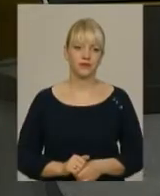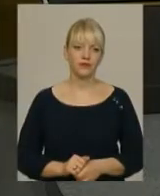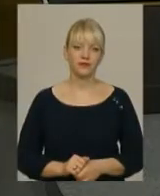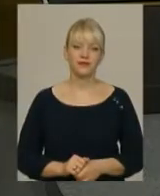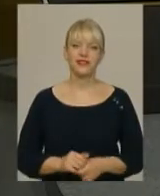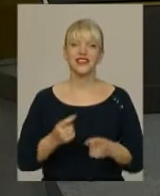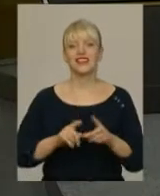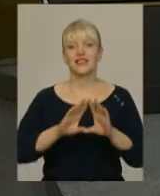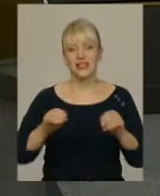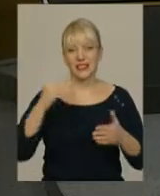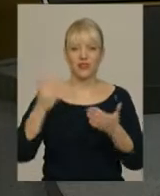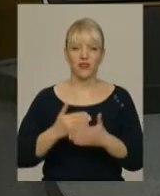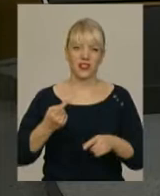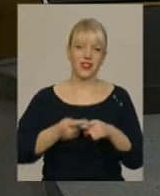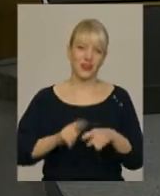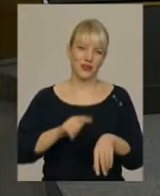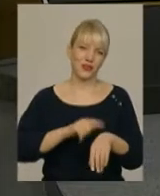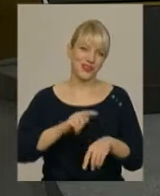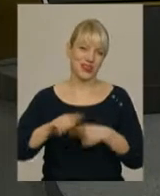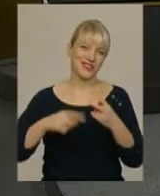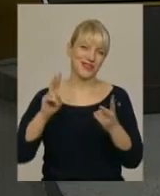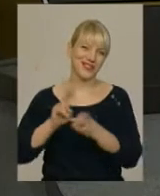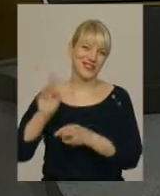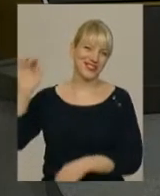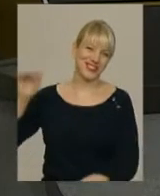Це всі новини на цю годину. Побачимось!